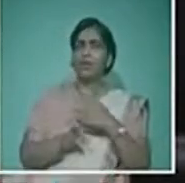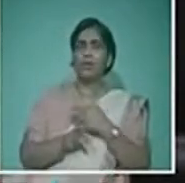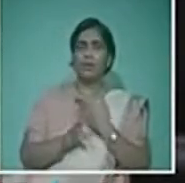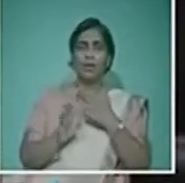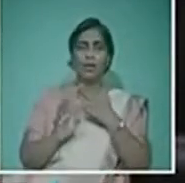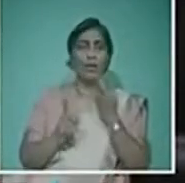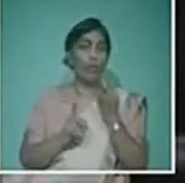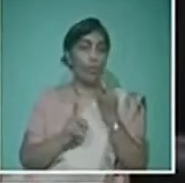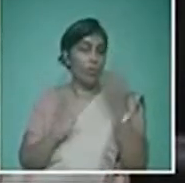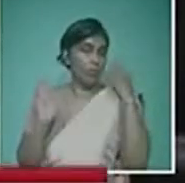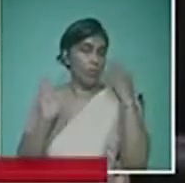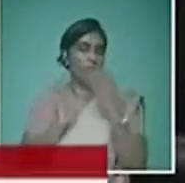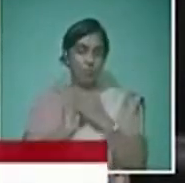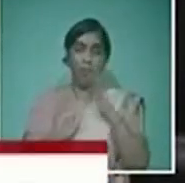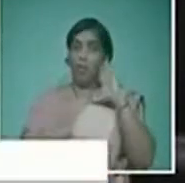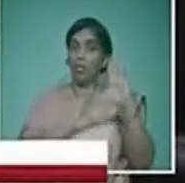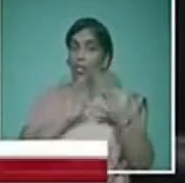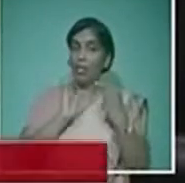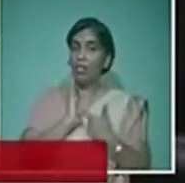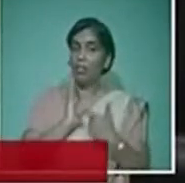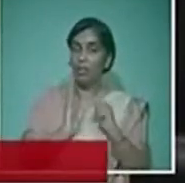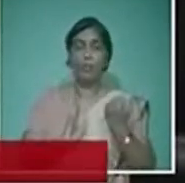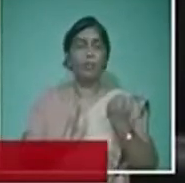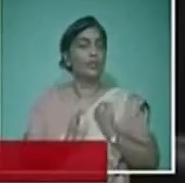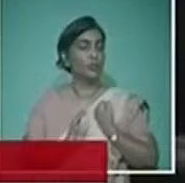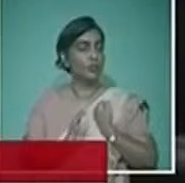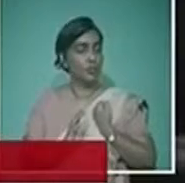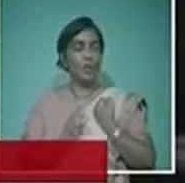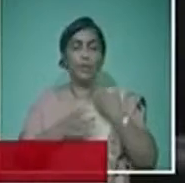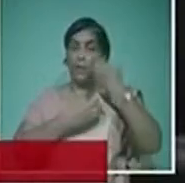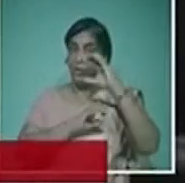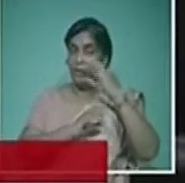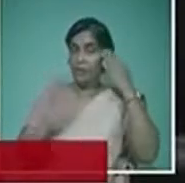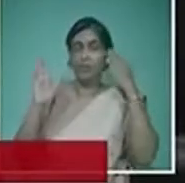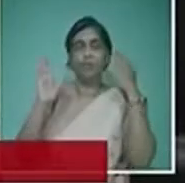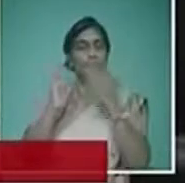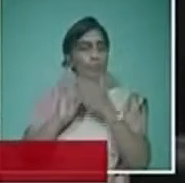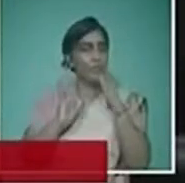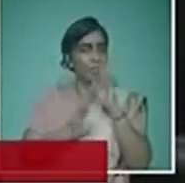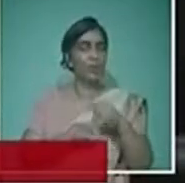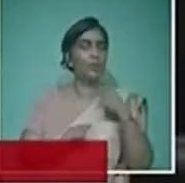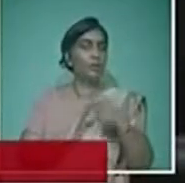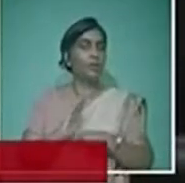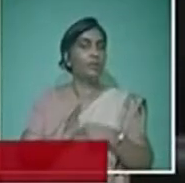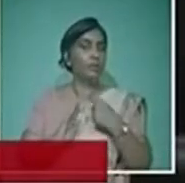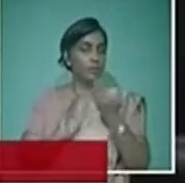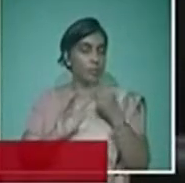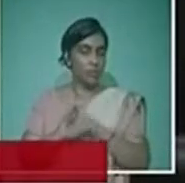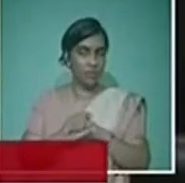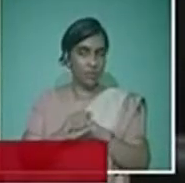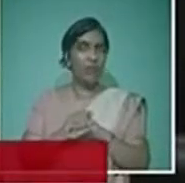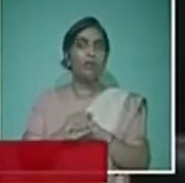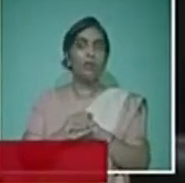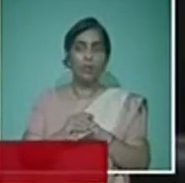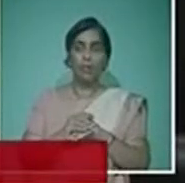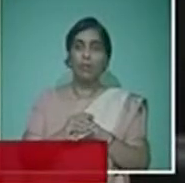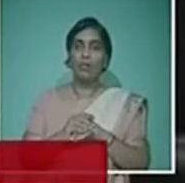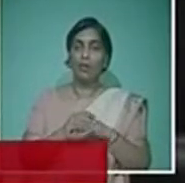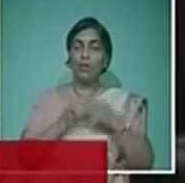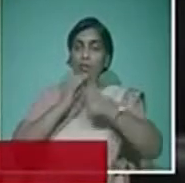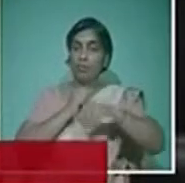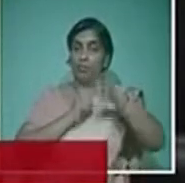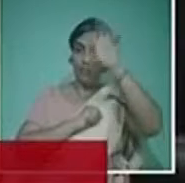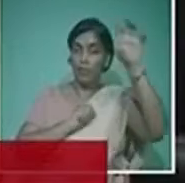මුලාකරණය ෆිනෑන්ස් තොරතුරු තාක්ෂණය හා වෛද්‍ය විද්‍යා මුල් කර ගනිමින් ශ්‍රී ලංකාව තුළ ශාකා